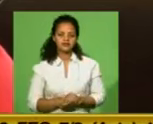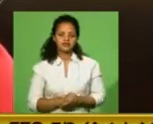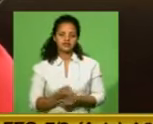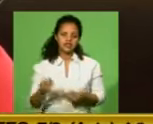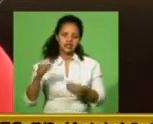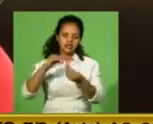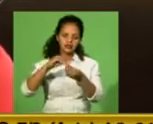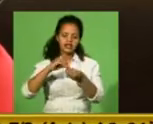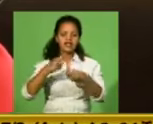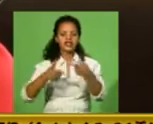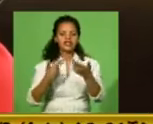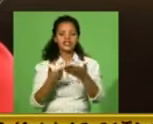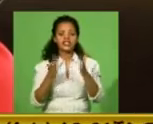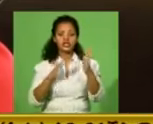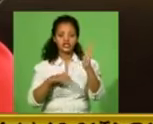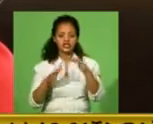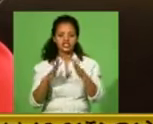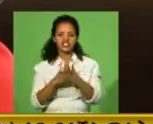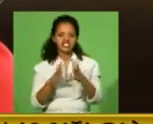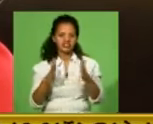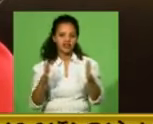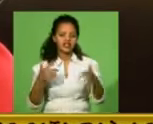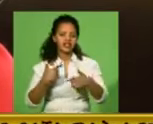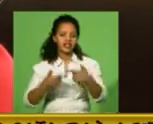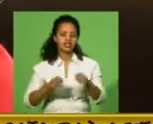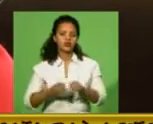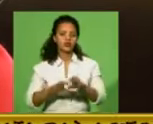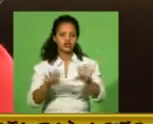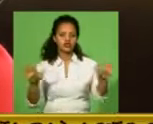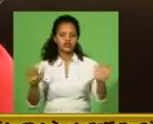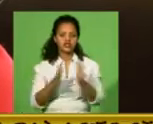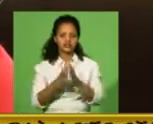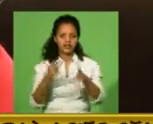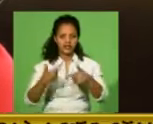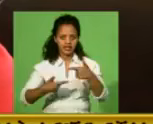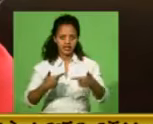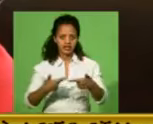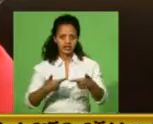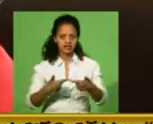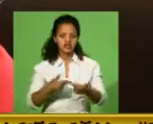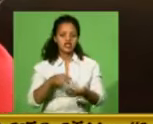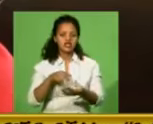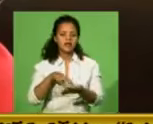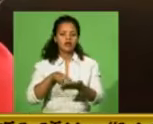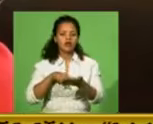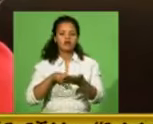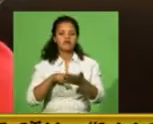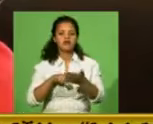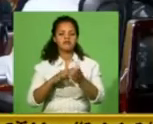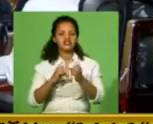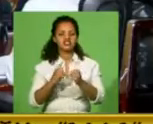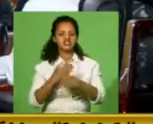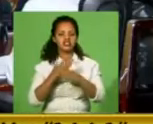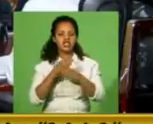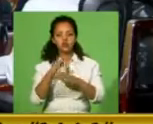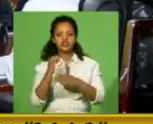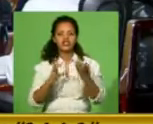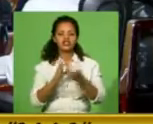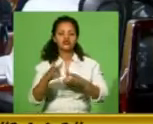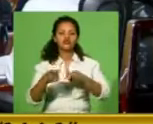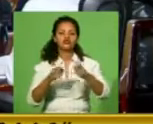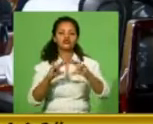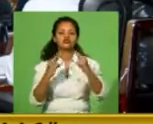እየጨመረ ከሄደ ይሄ ችግር እየሰፋ ከሄደ ወረርሽኙ እየሰፋ ከሄደ ለመቋቋም በሚያስችል ደረጃ አይደለም። ሌሎች የክልል